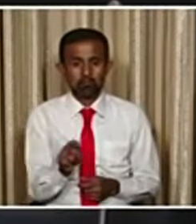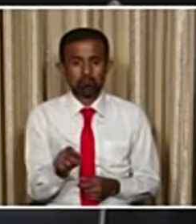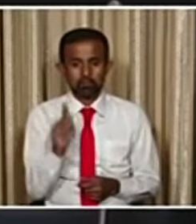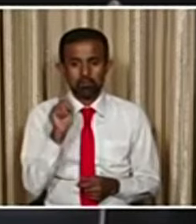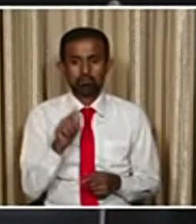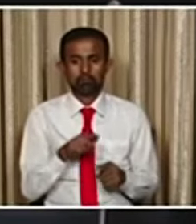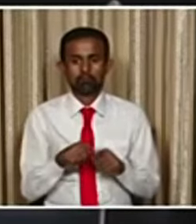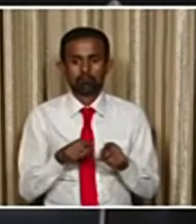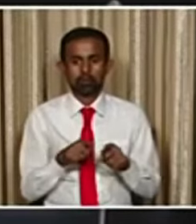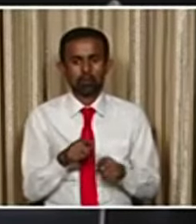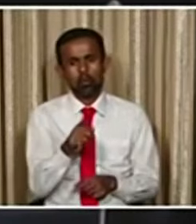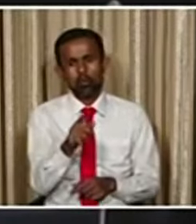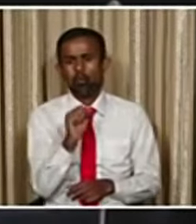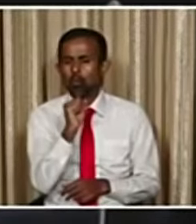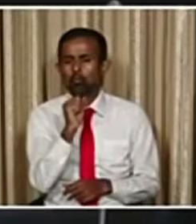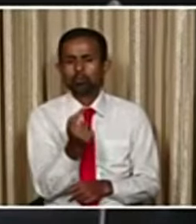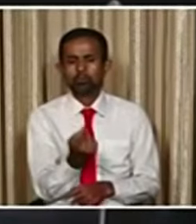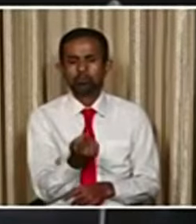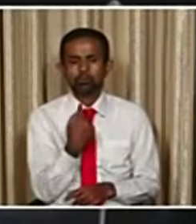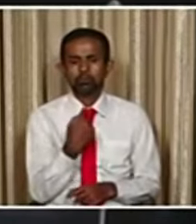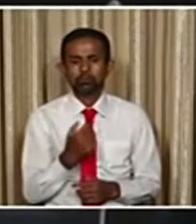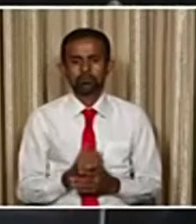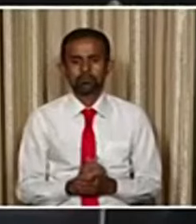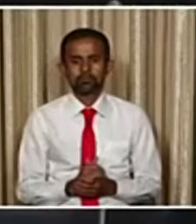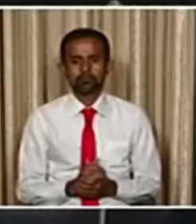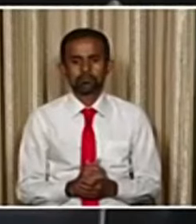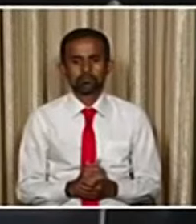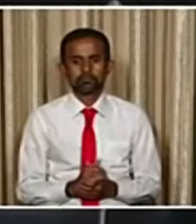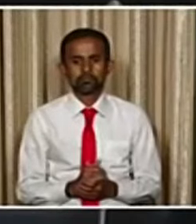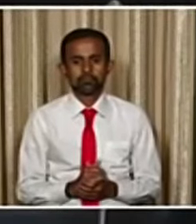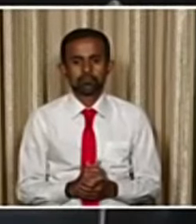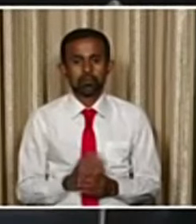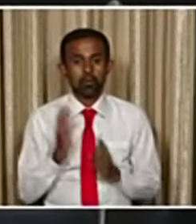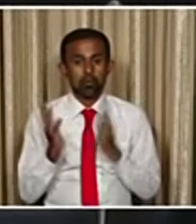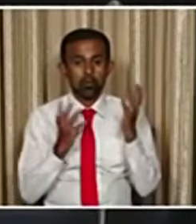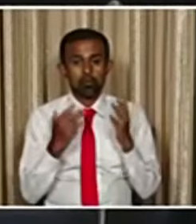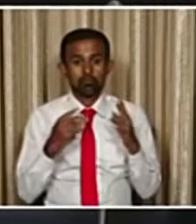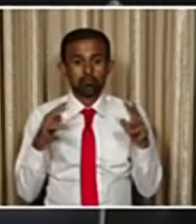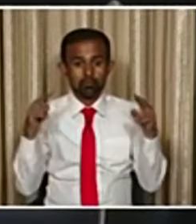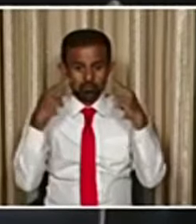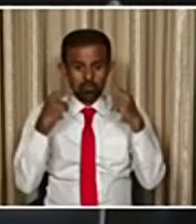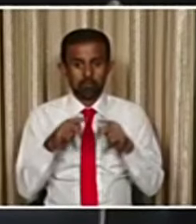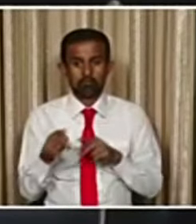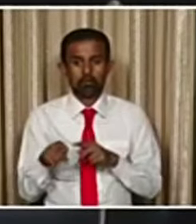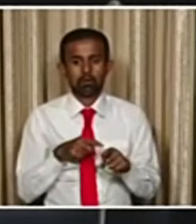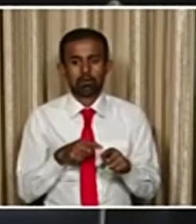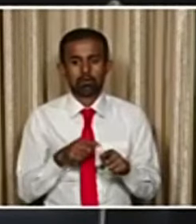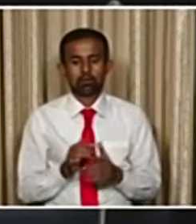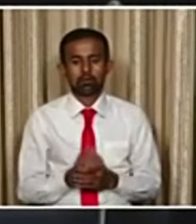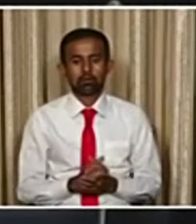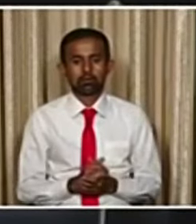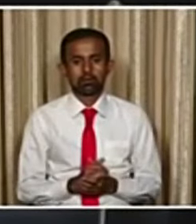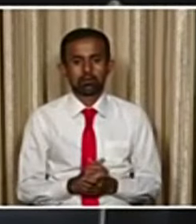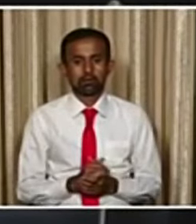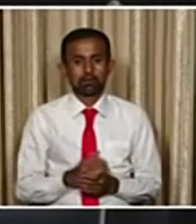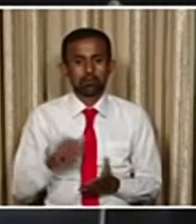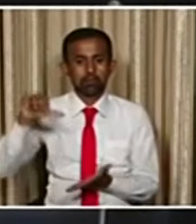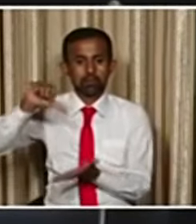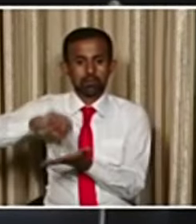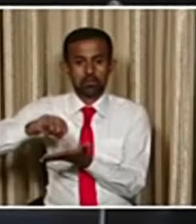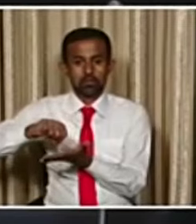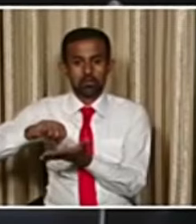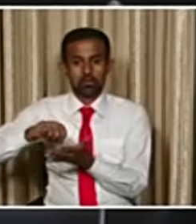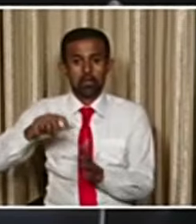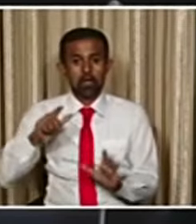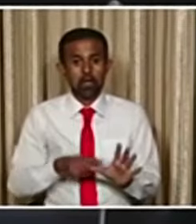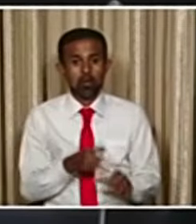ಮೇಕ್ ಇಟ್ ಇದು ಹೇಮತಮಾಯ್ ಲೋಕೆ ಅಪಿಧ್ಯಾ ಬಲಾನ್ ಲೋಕೆ ಅಪಿಧ್ಯಾ ಬಲಾನ್ ಹೇಮಾಯ್ ಇರಾನ್ ಏಟ ಅಪಿಟ